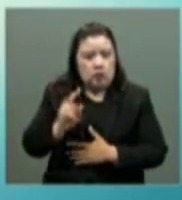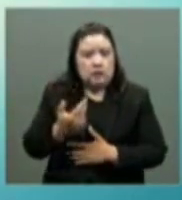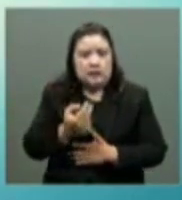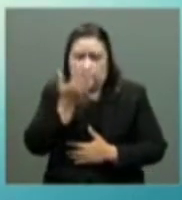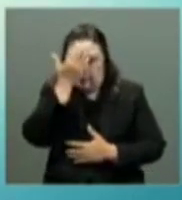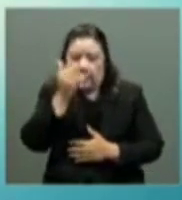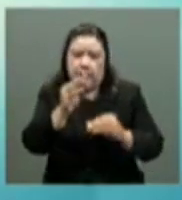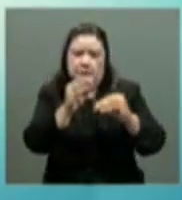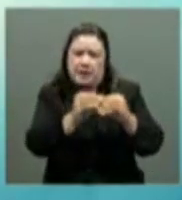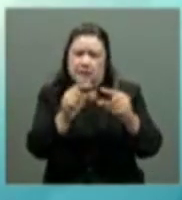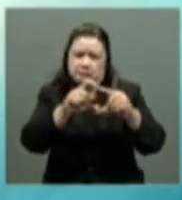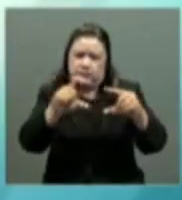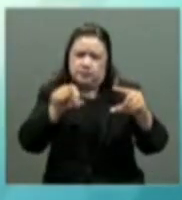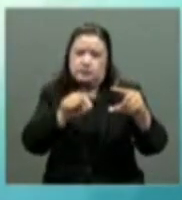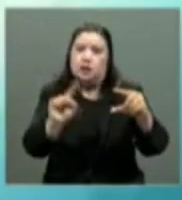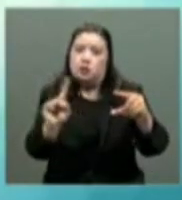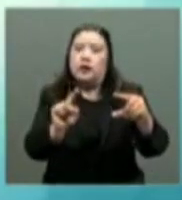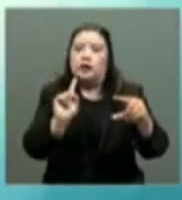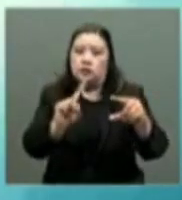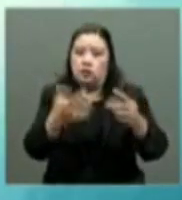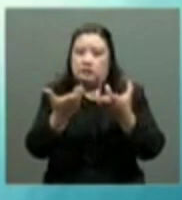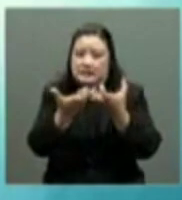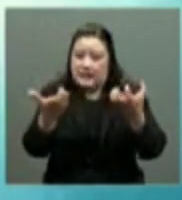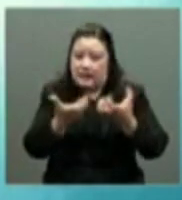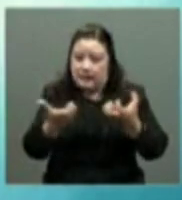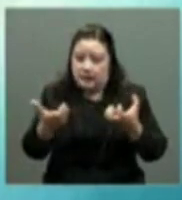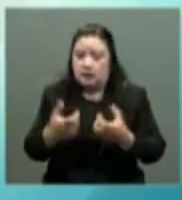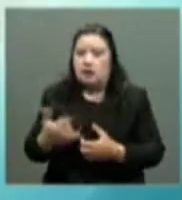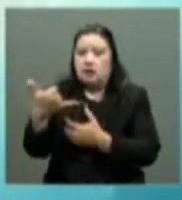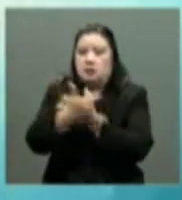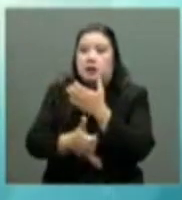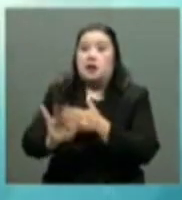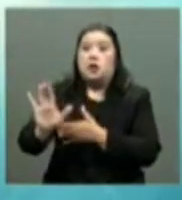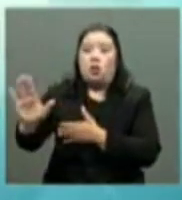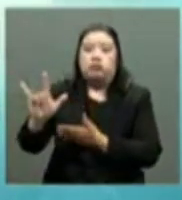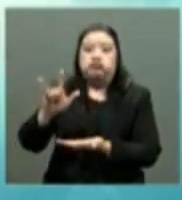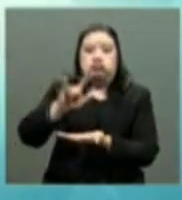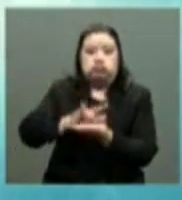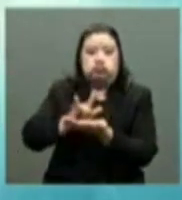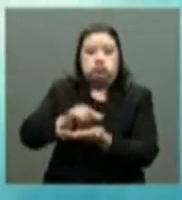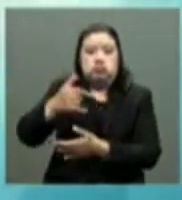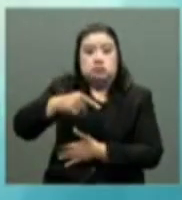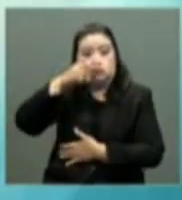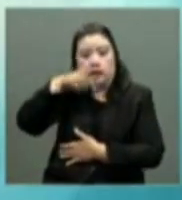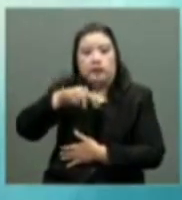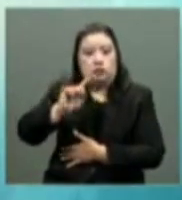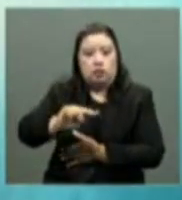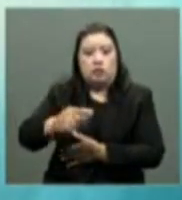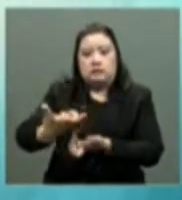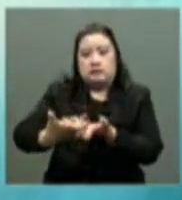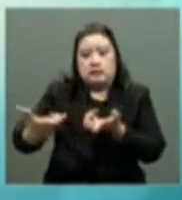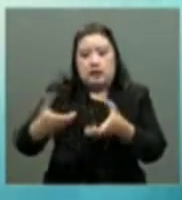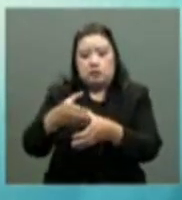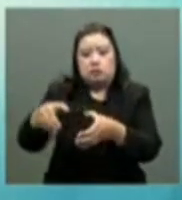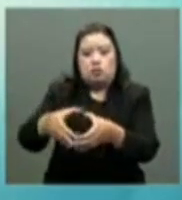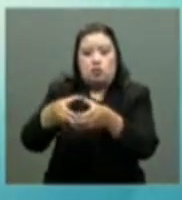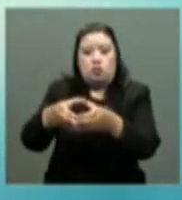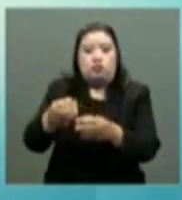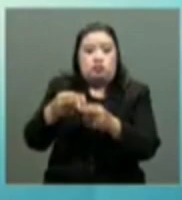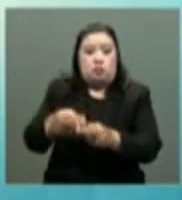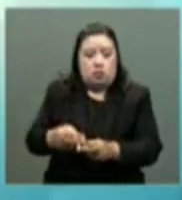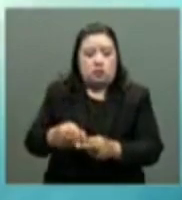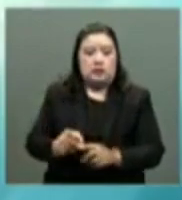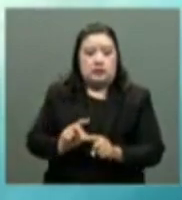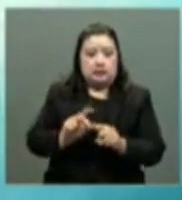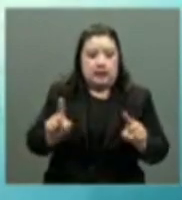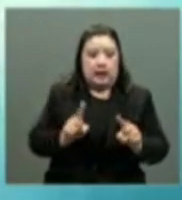ให้เห็นว่าการเดินทางกลับมาจากต่างประเทศมีความเสี่ยงที่ต้องแยกกลุ่มดูแลนะครับไม่เหมือนกับที่เราติด